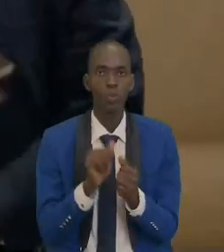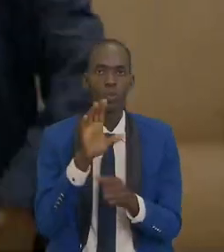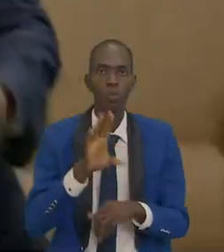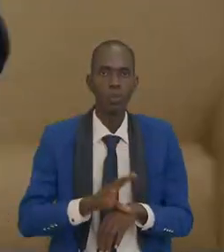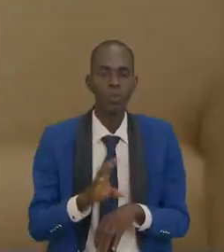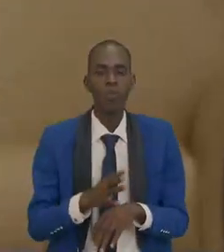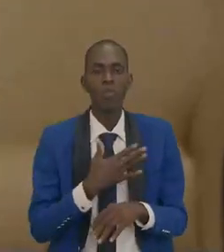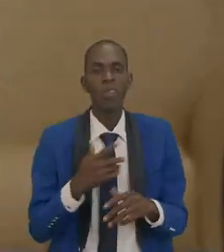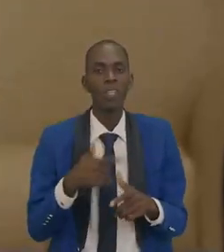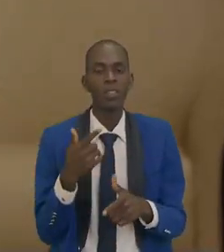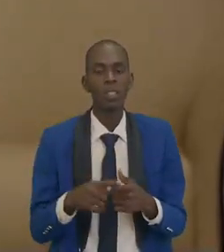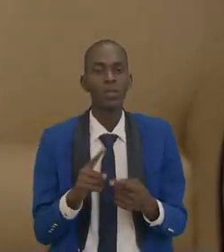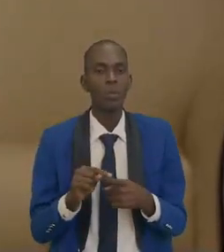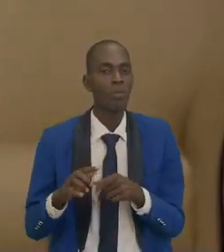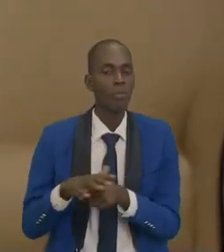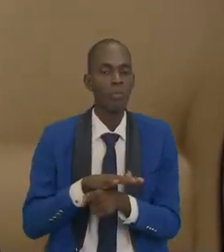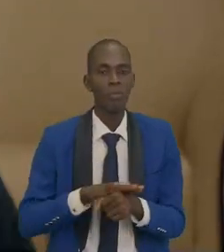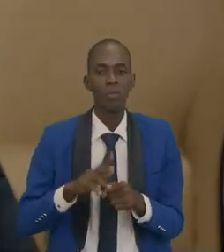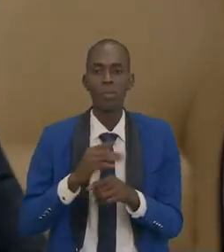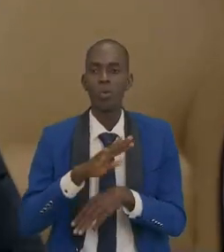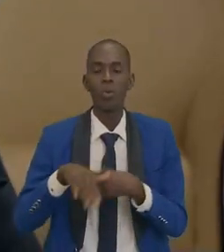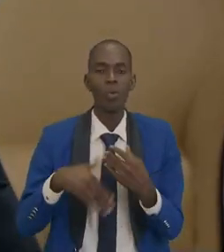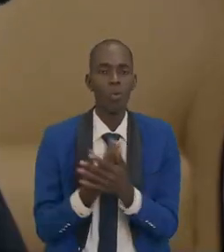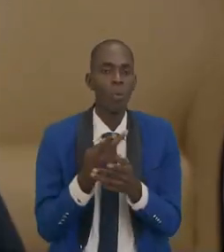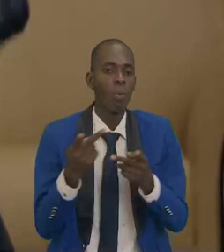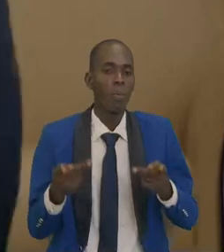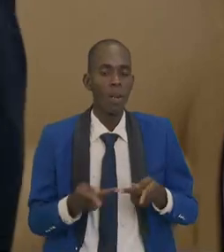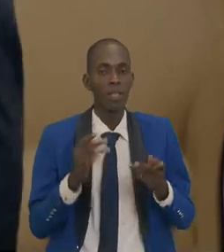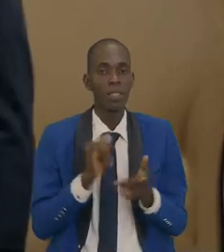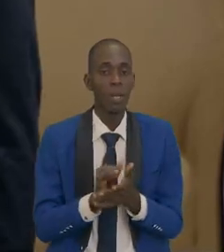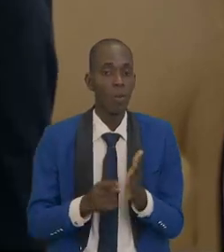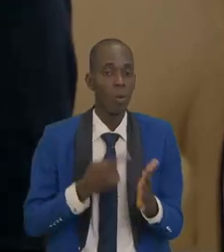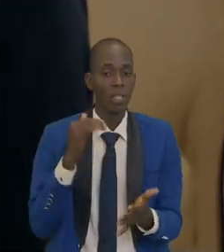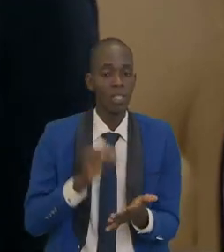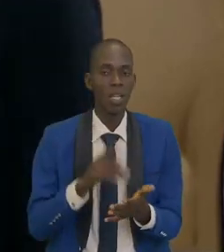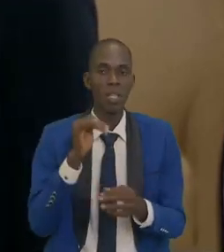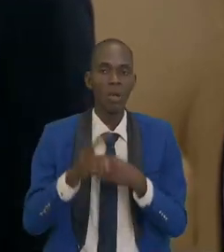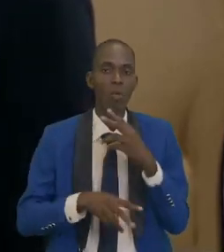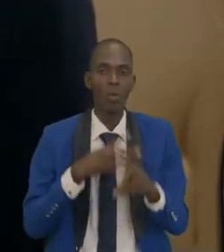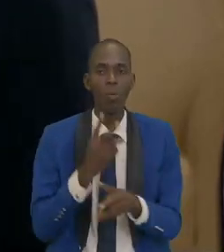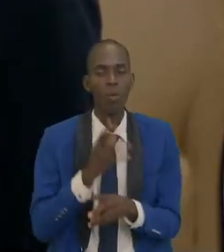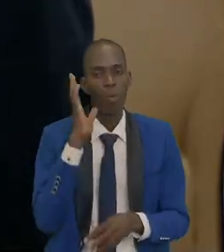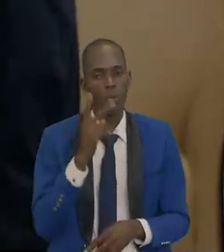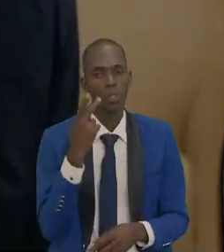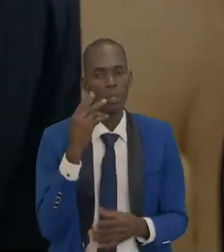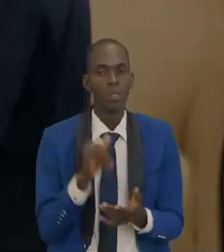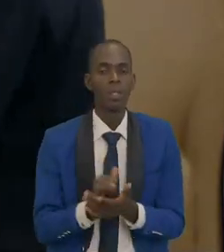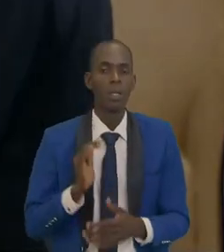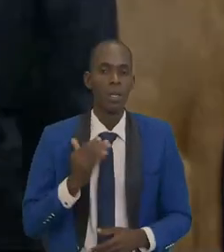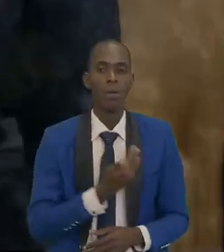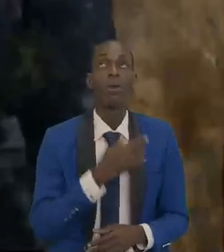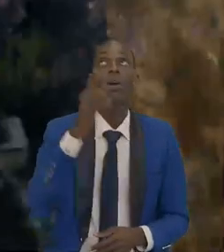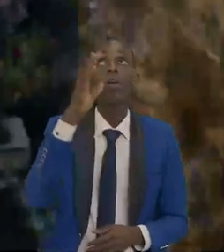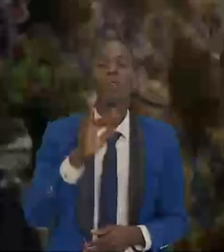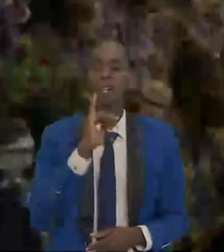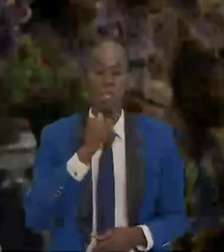église et maintenant que cela se répand dans tout le pays pour qu'une fois encore, le monde voit que notre Dieu est encore